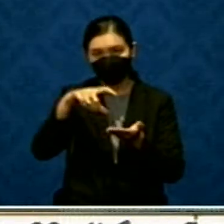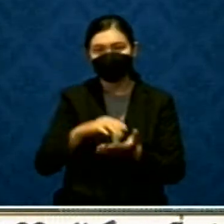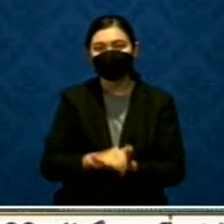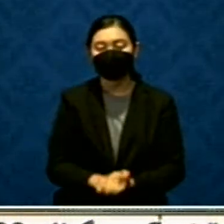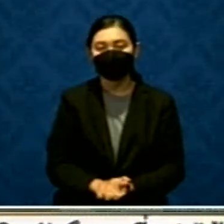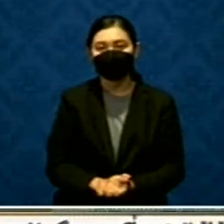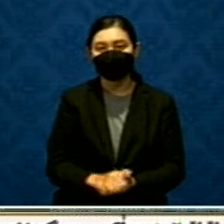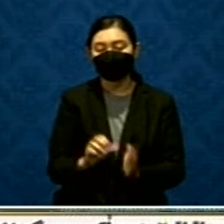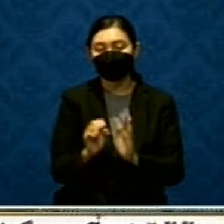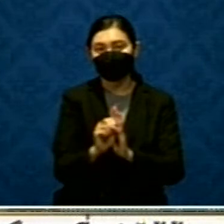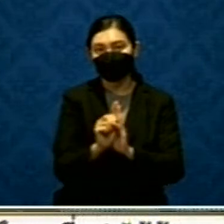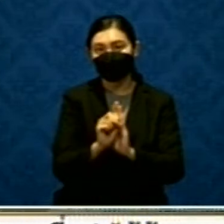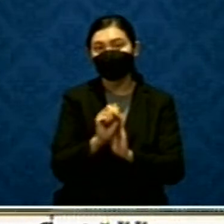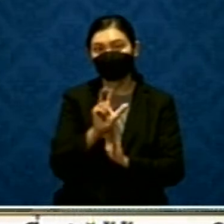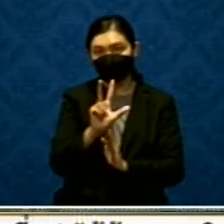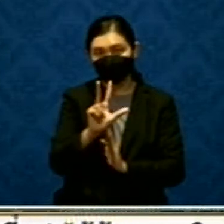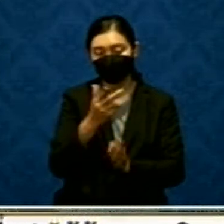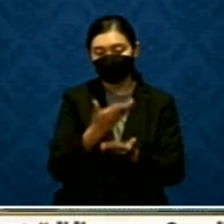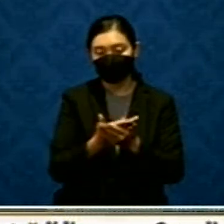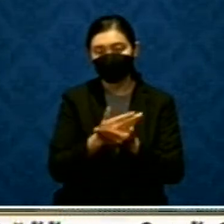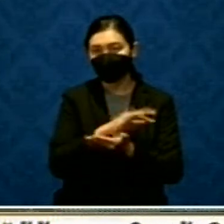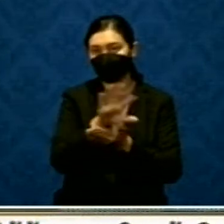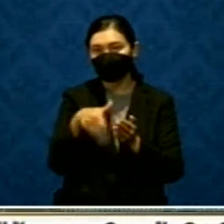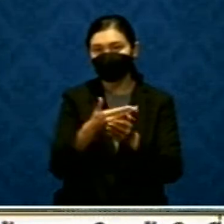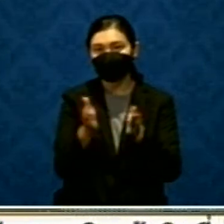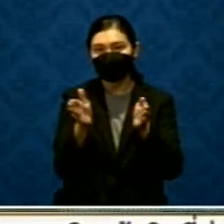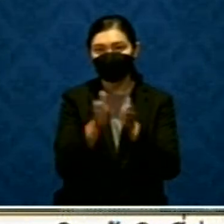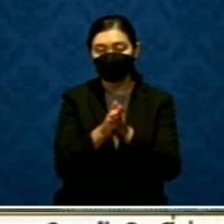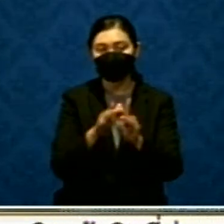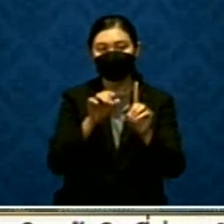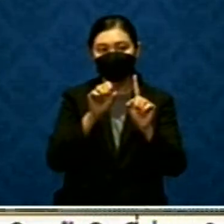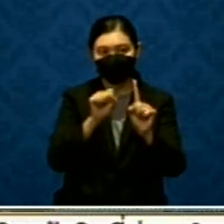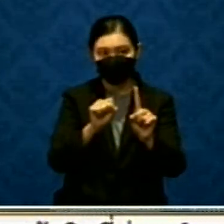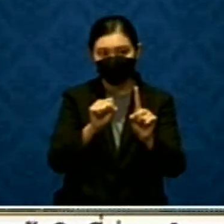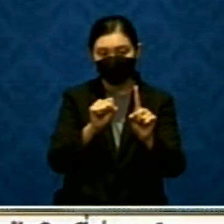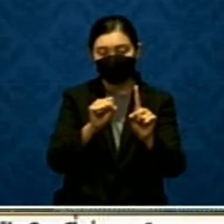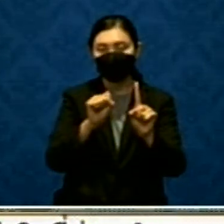อนทั้ง3ครั้งรวมจำนวนเงินทั้งสิ้น 119,000